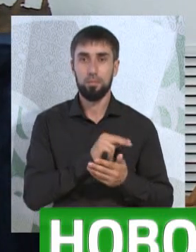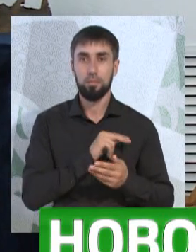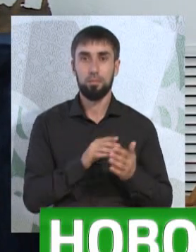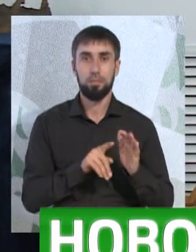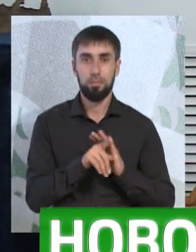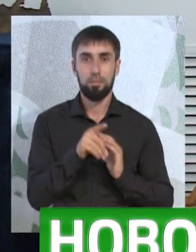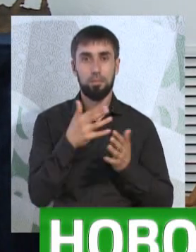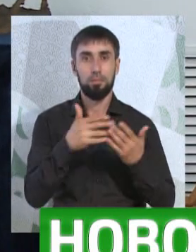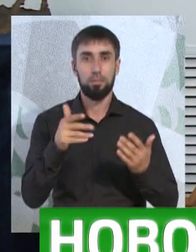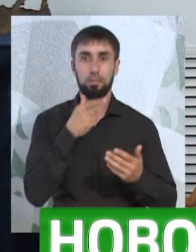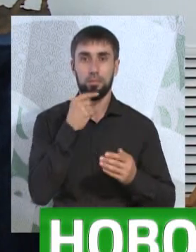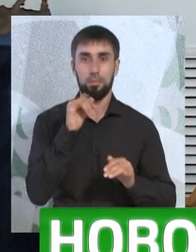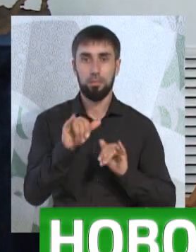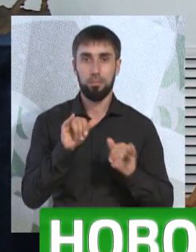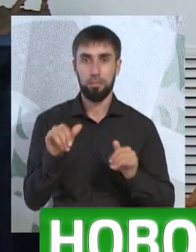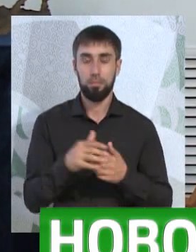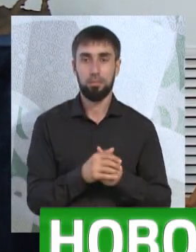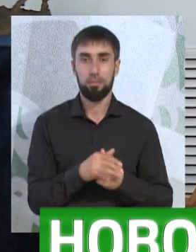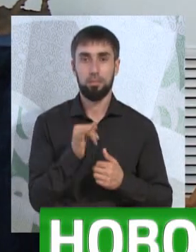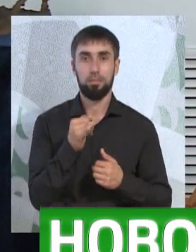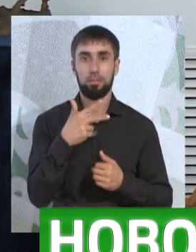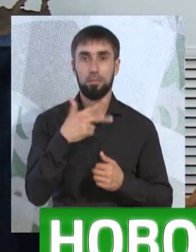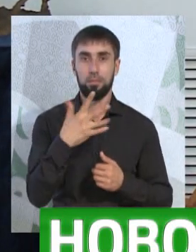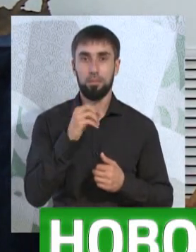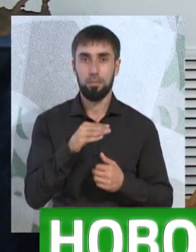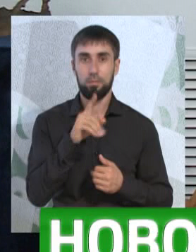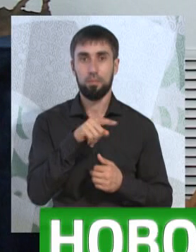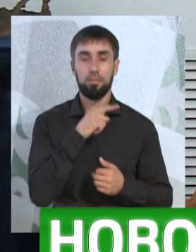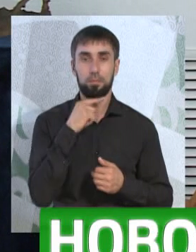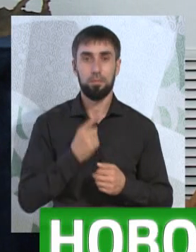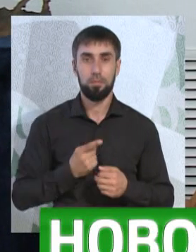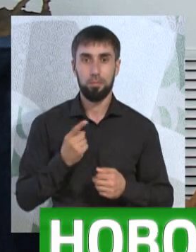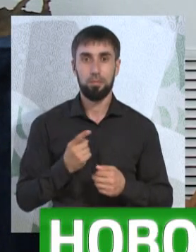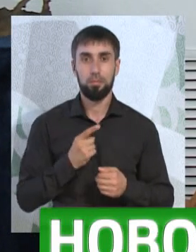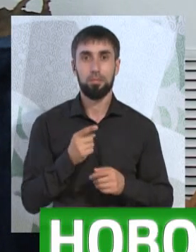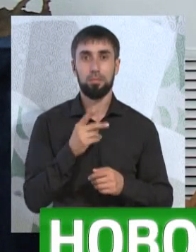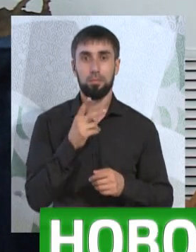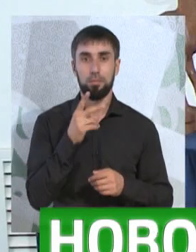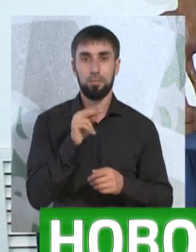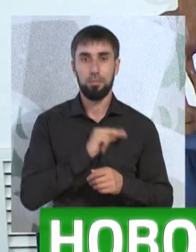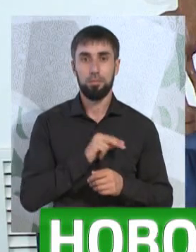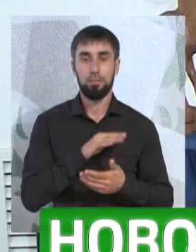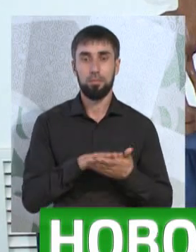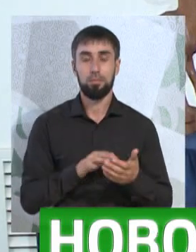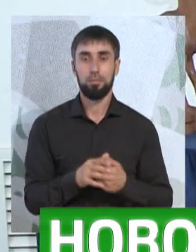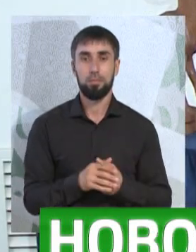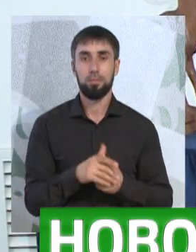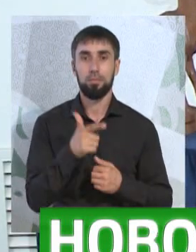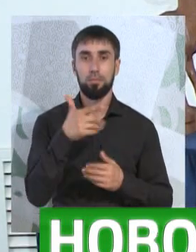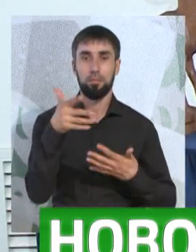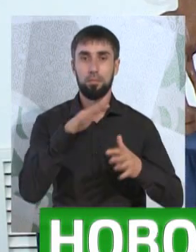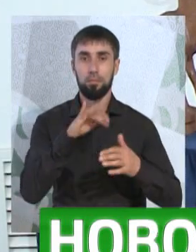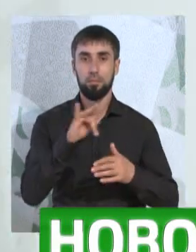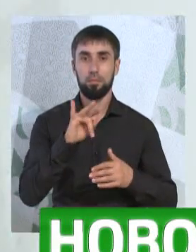создавать вокруг себя красоту. И уже около 35 лет ингушский мастер на страже искусства. Горный тур, олень,